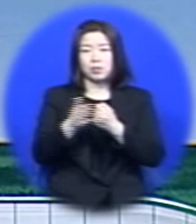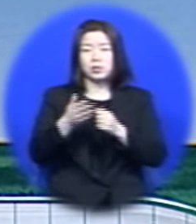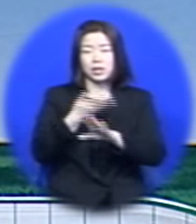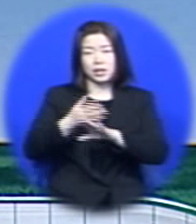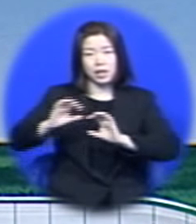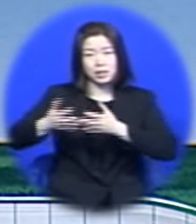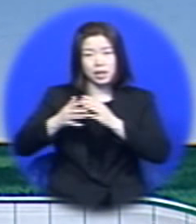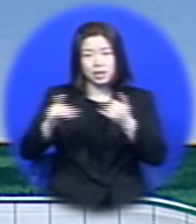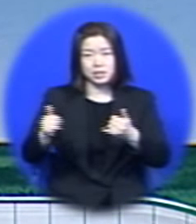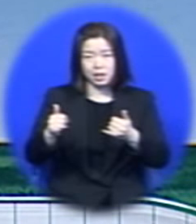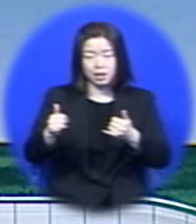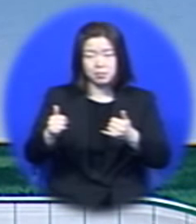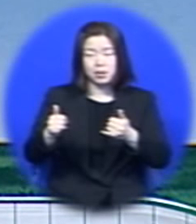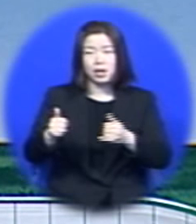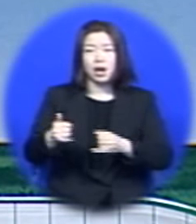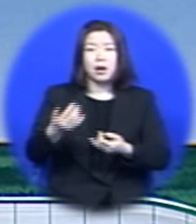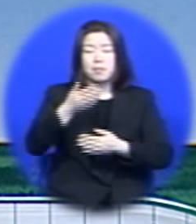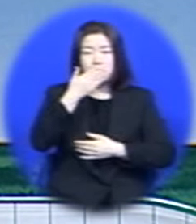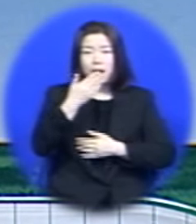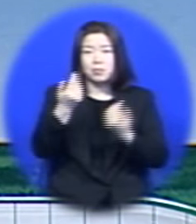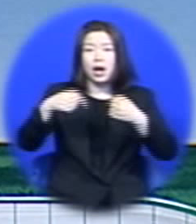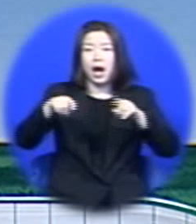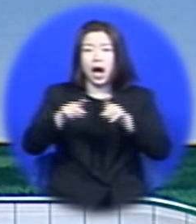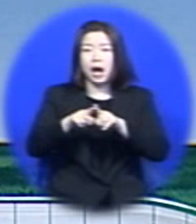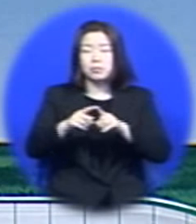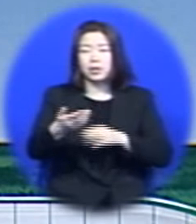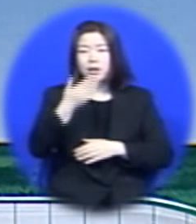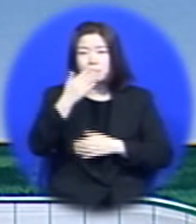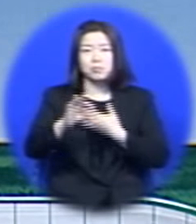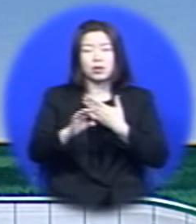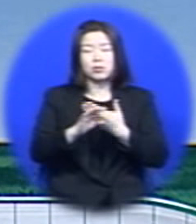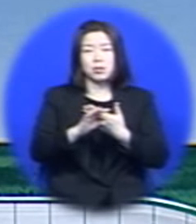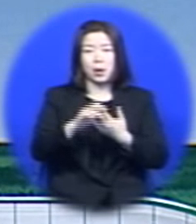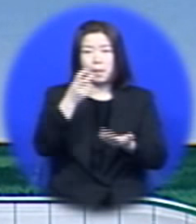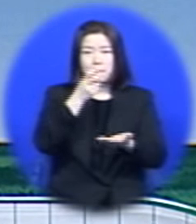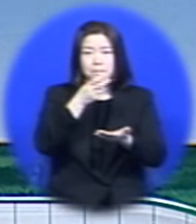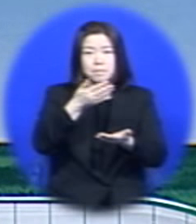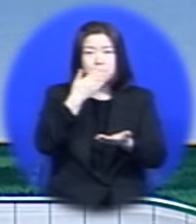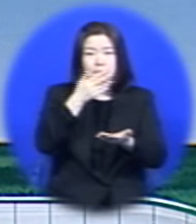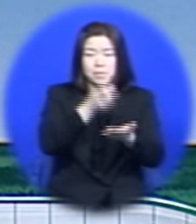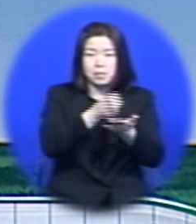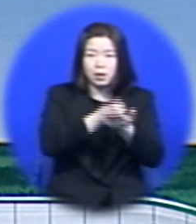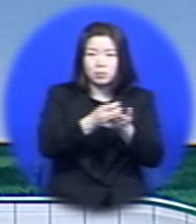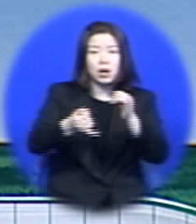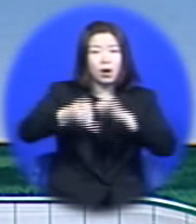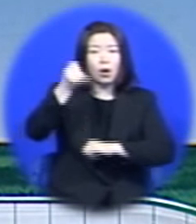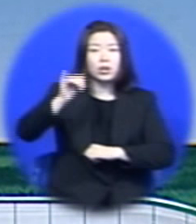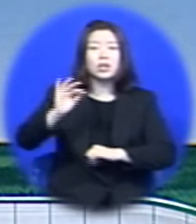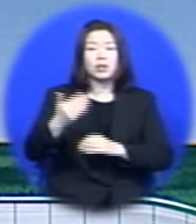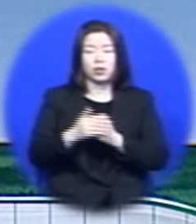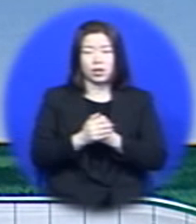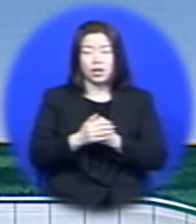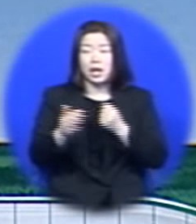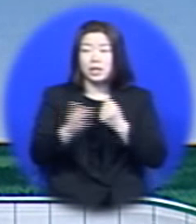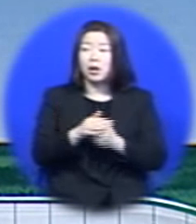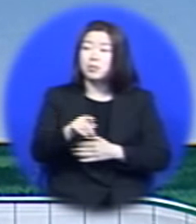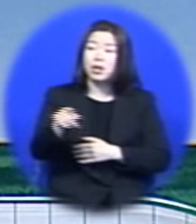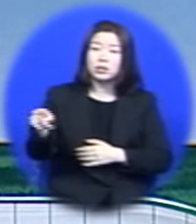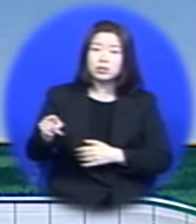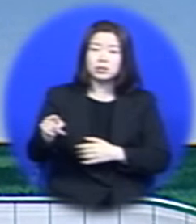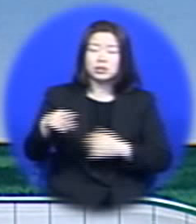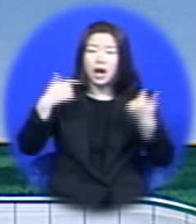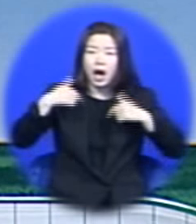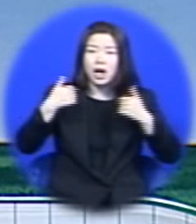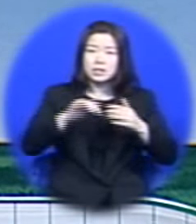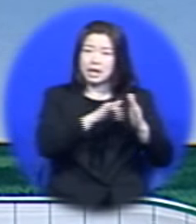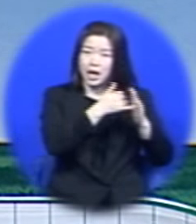이방 민족들하고는 밥을 같이 먹으면 음식 규례를 어길 수밖에 없게 돼요. 그래서 그들은 항상